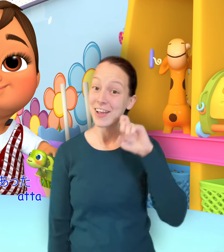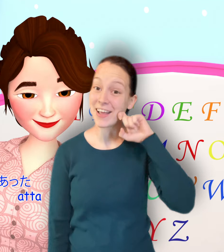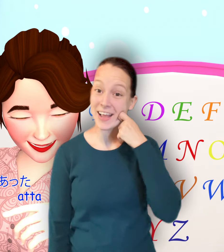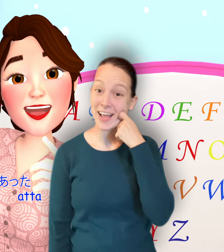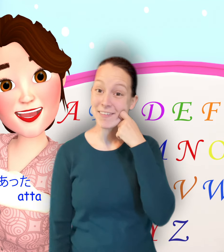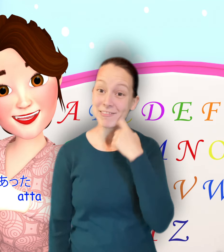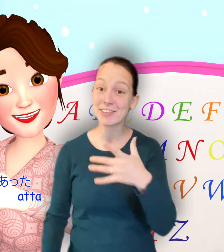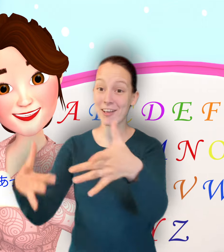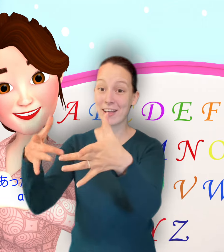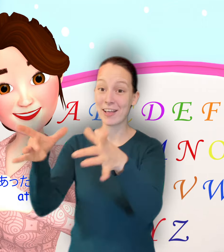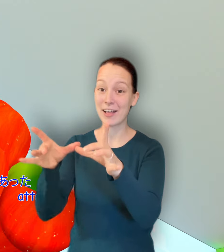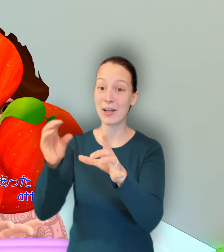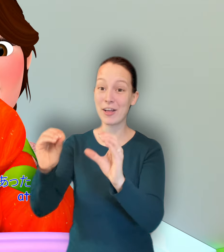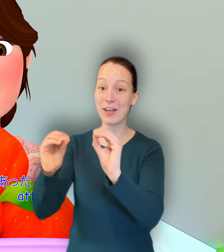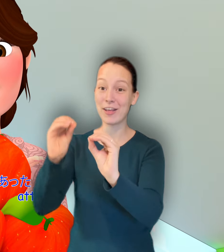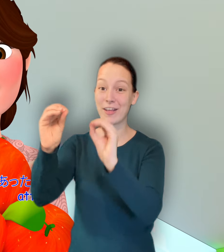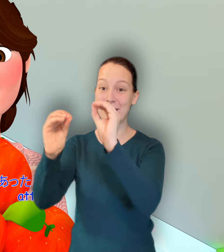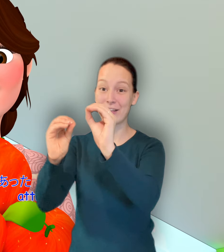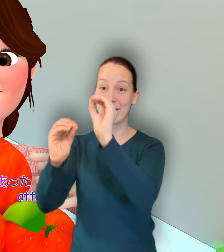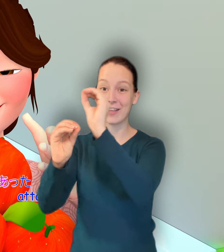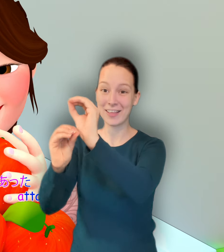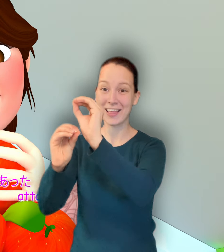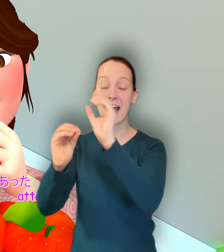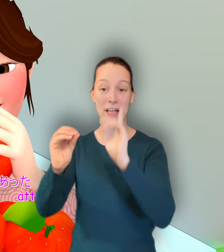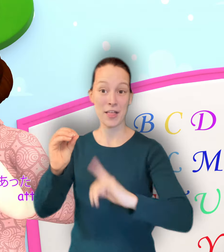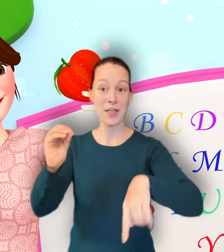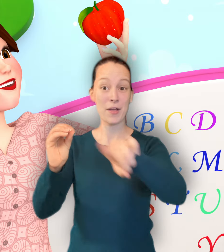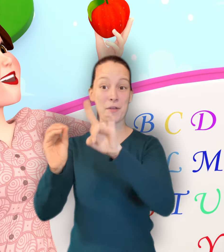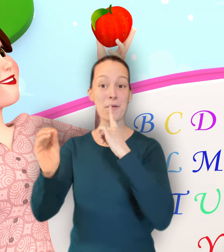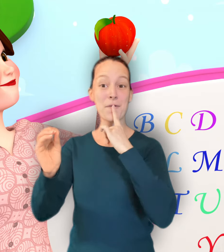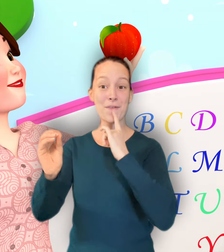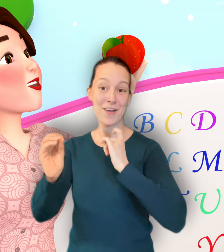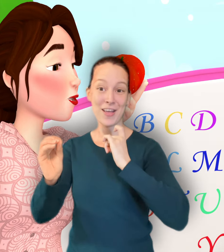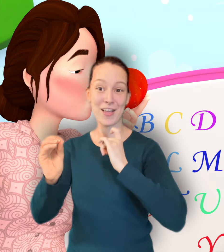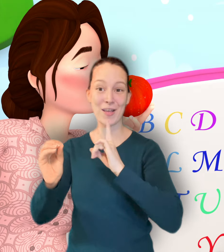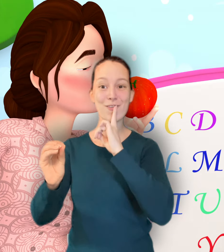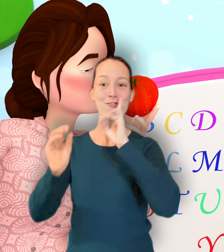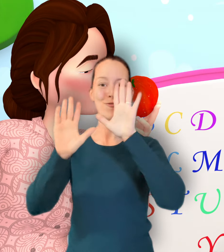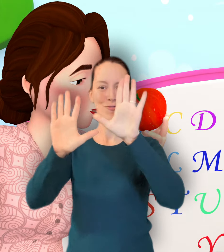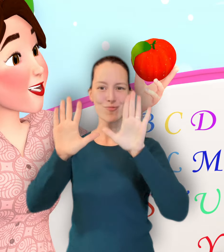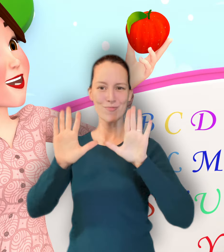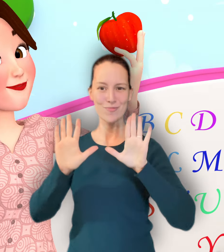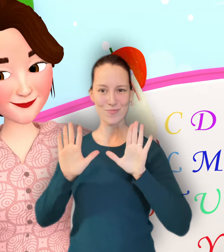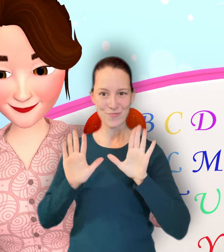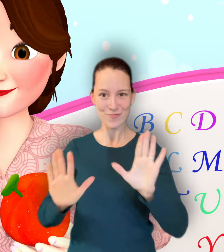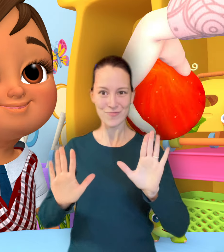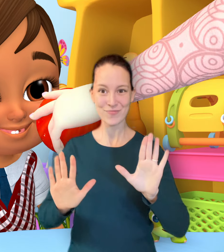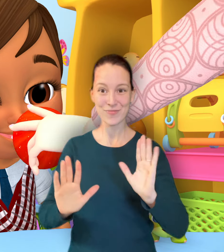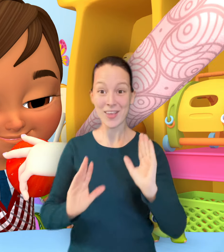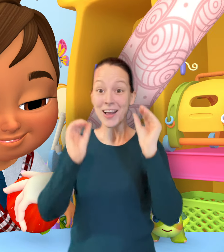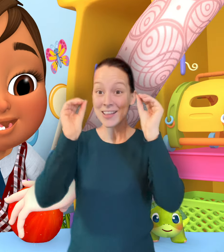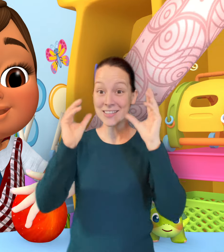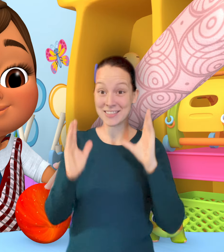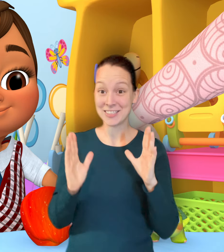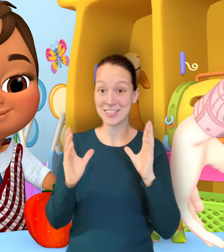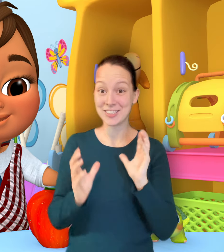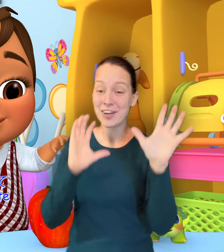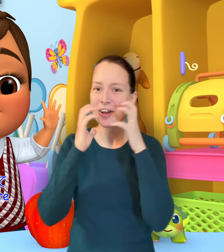おさらにリゴが5つあった赤くておいしそうだっ